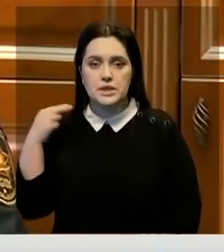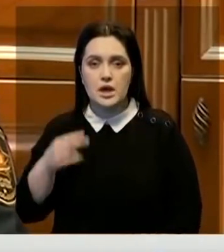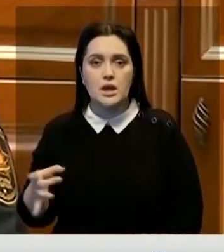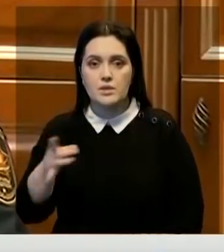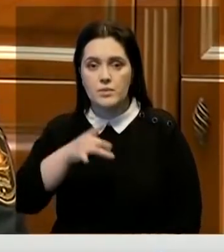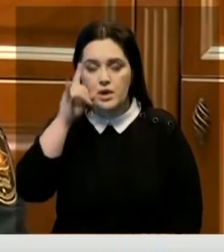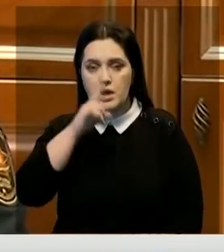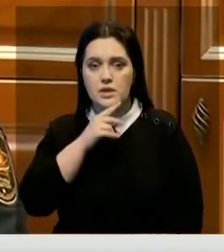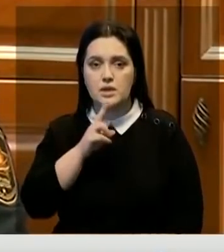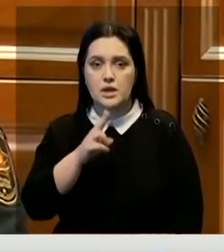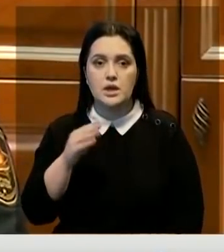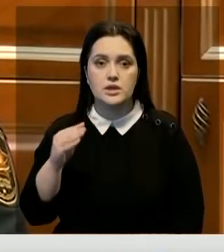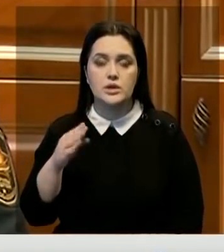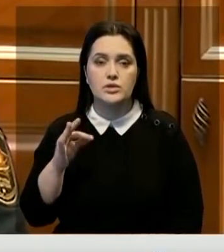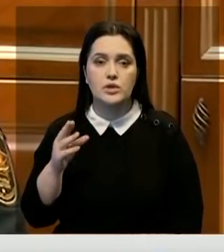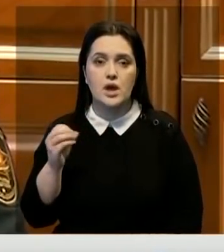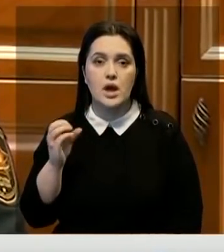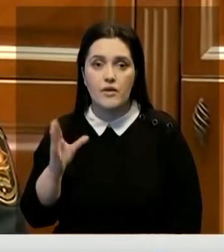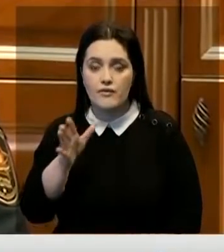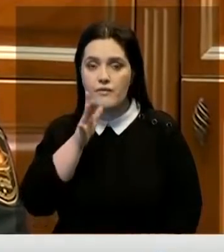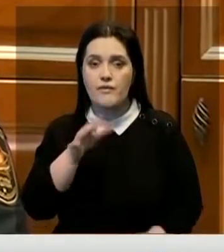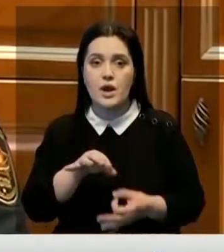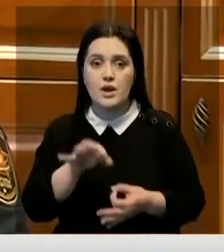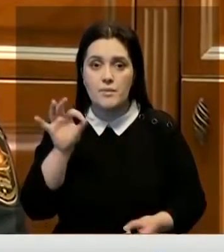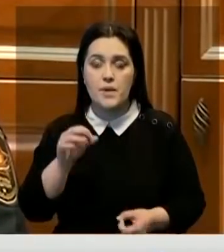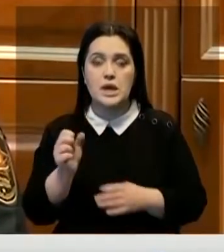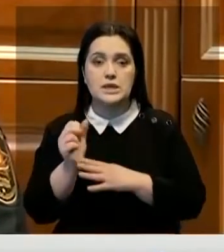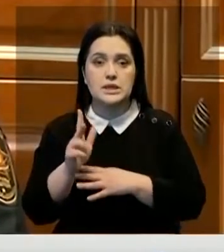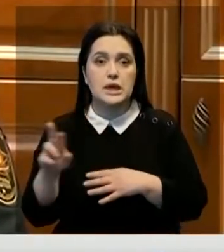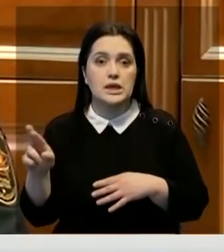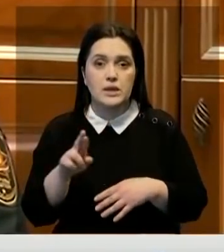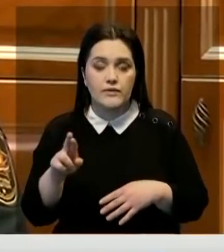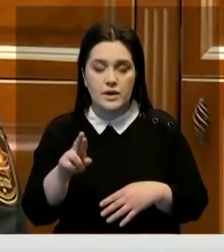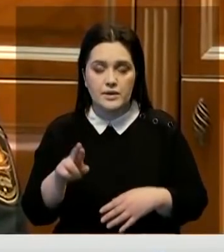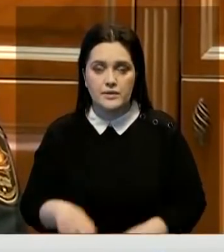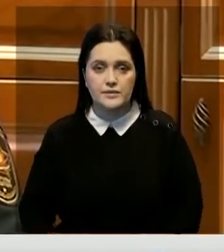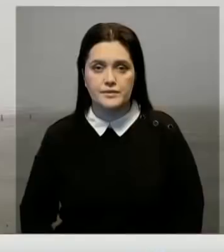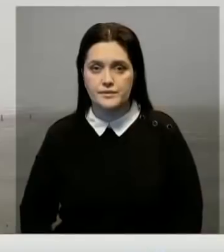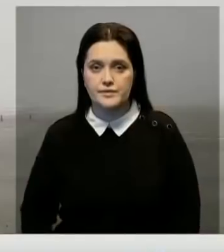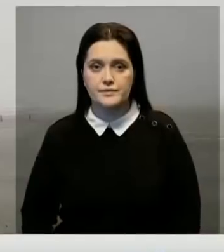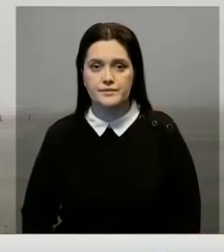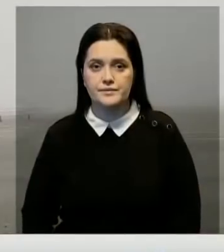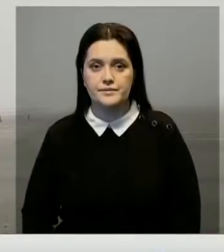Казахстан Касым-Жомарт Кемелевичем Токаевым сроком, начиная с 13 января текущего года.